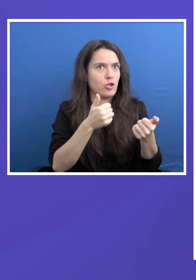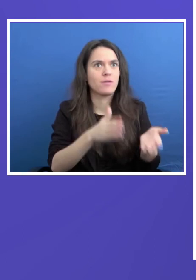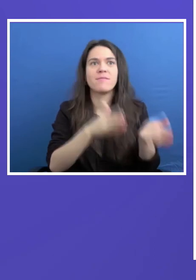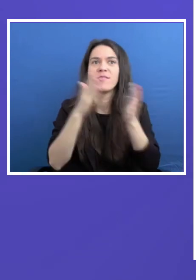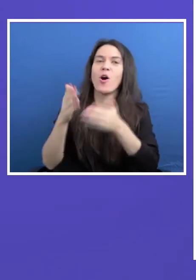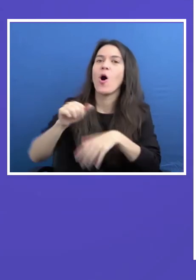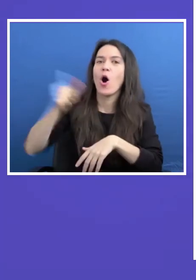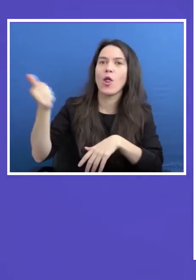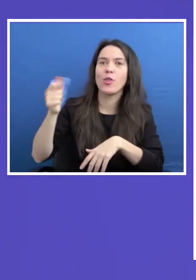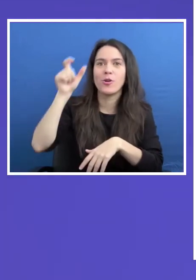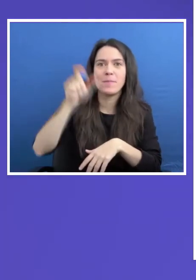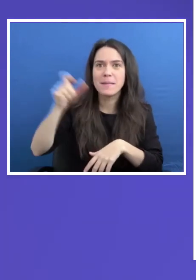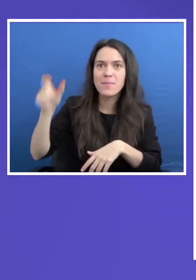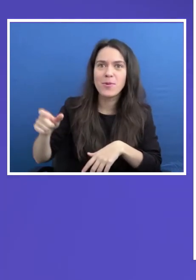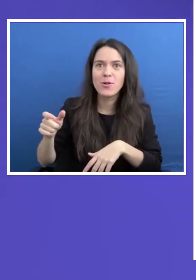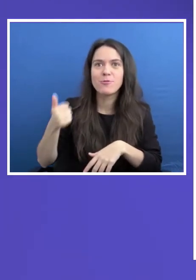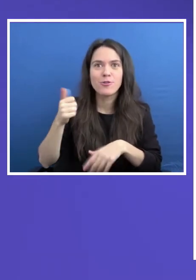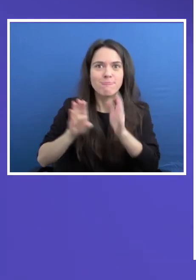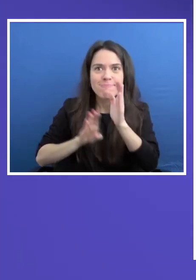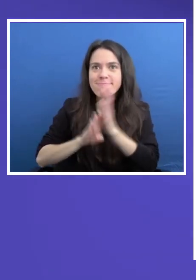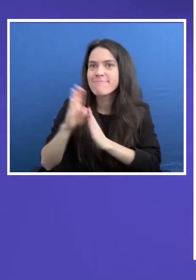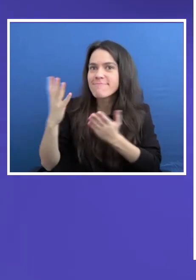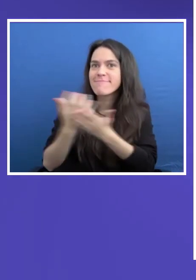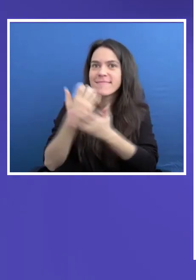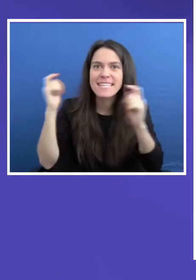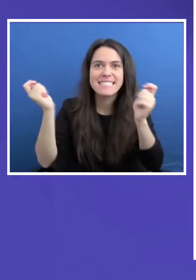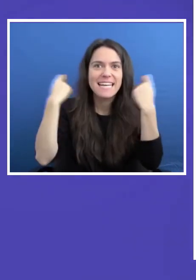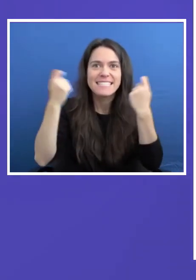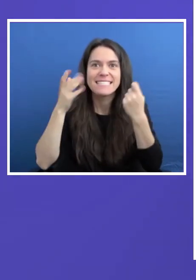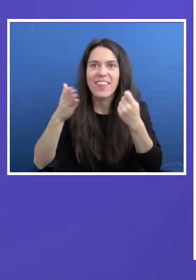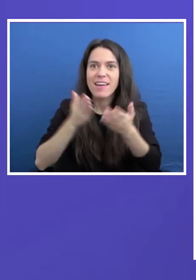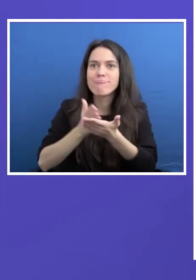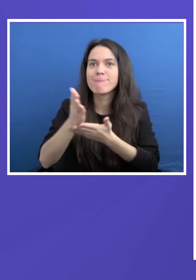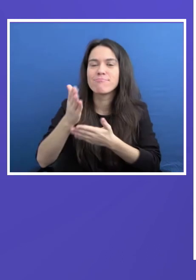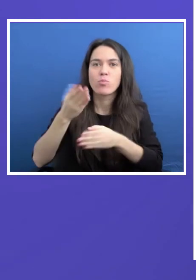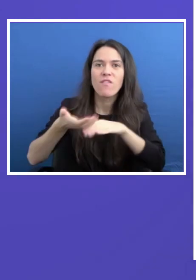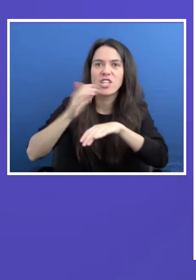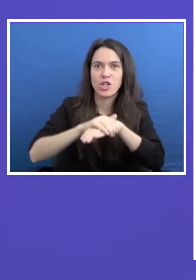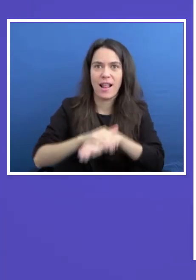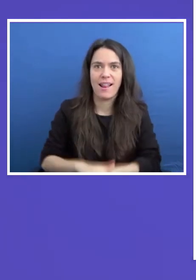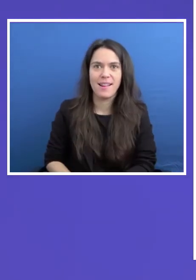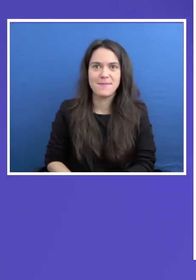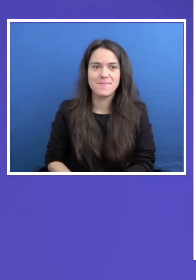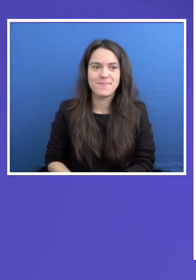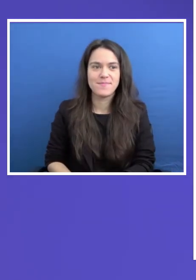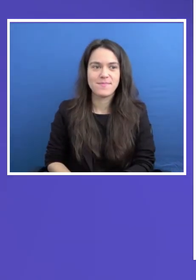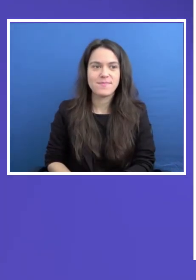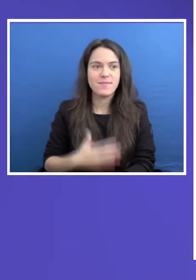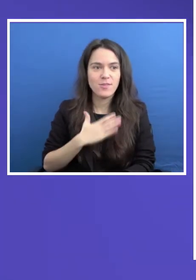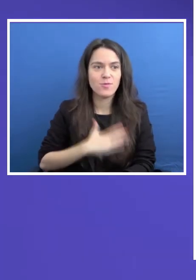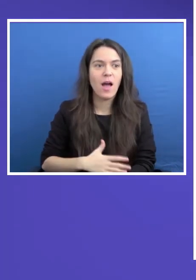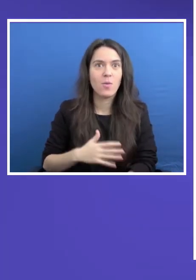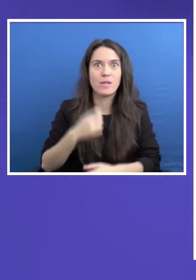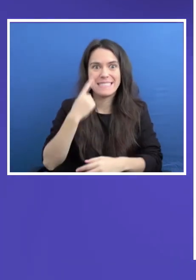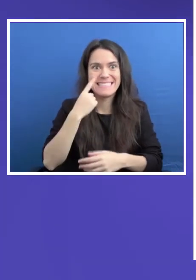يشوف ازاي احنا ممكن ننجح في كل يعني كل انماط الحياه، مش جزء واحد. فبالتالي ده هيخلي الجيل نفسه